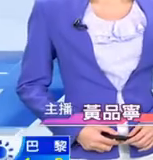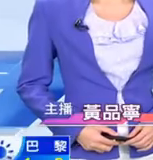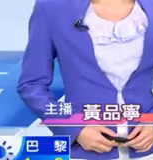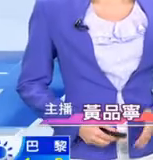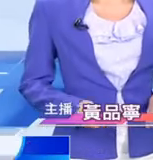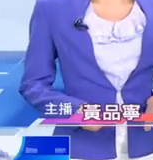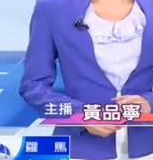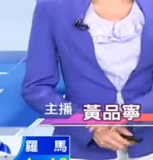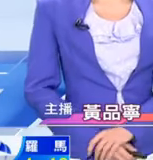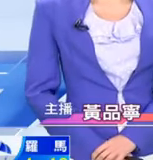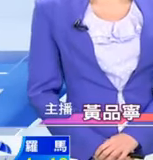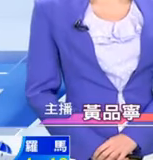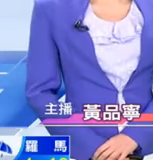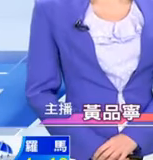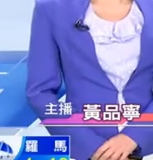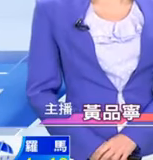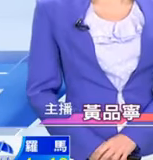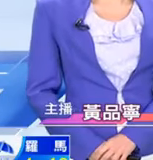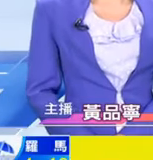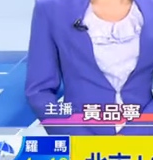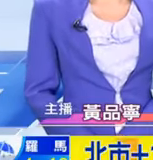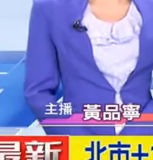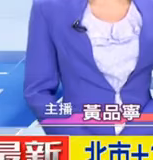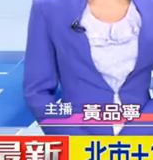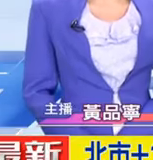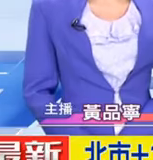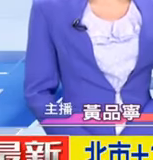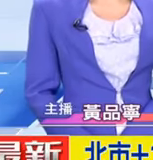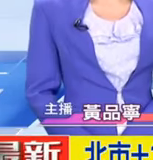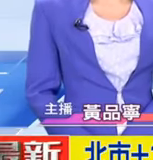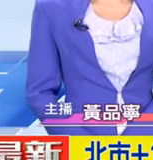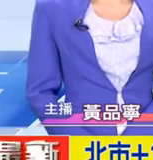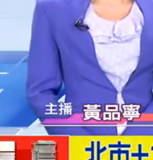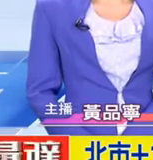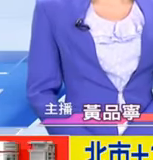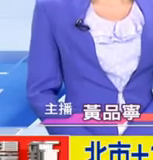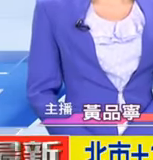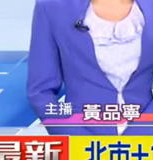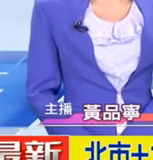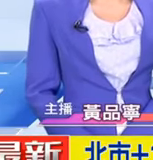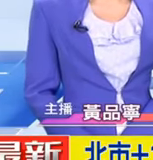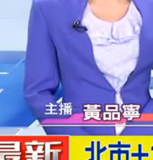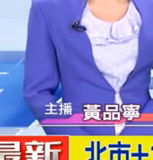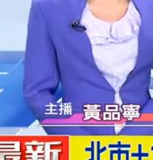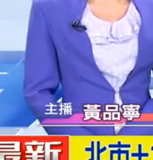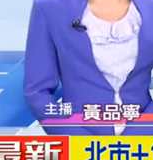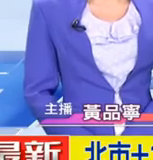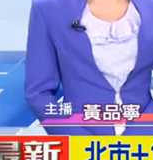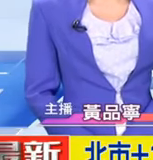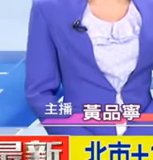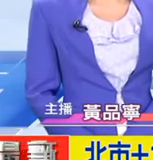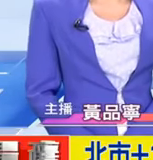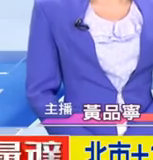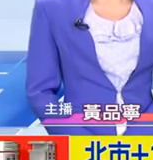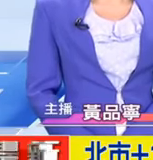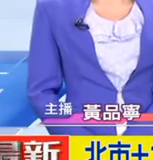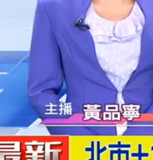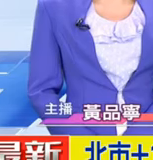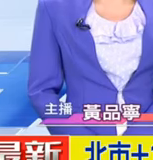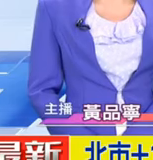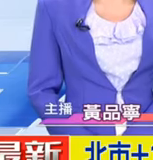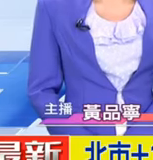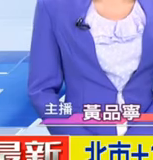1300整点新闻，我是黄品玲。从开始马上带您关心到最新的疫情消息。台北市今天新增一例确诊者，不过值得注意的是，他的